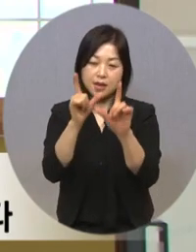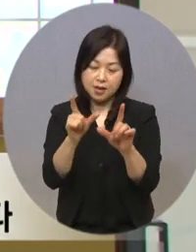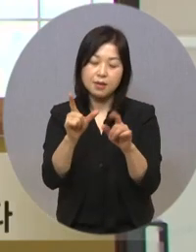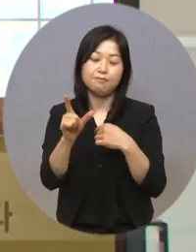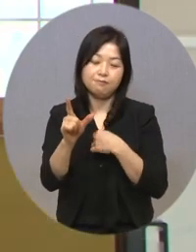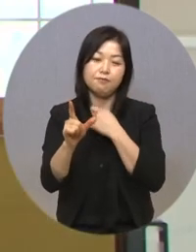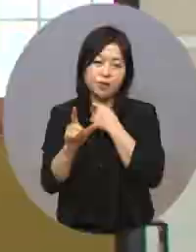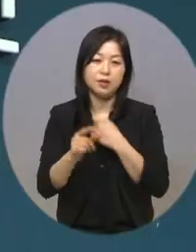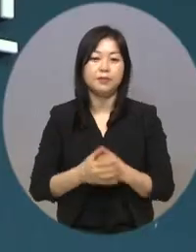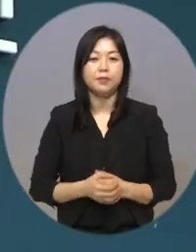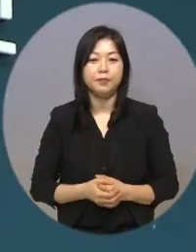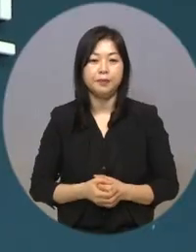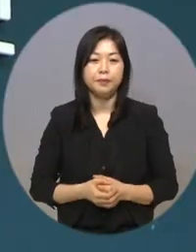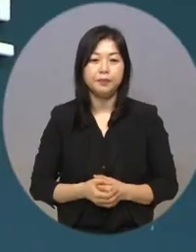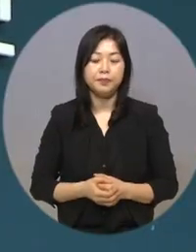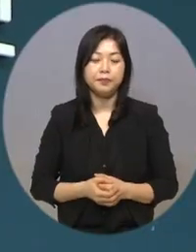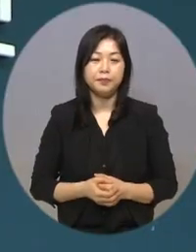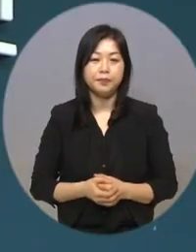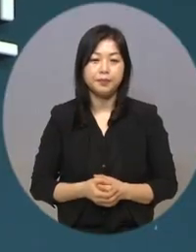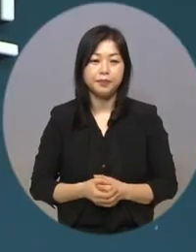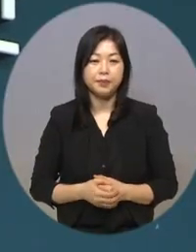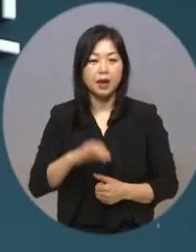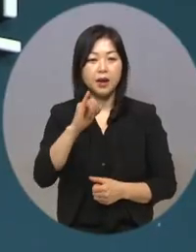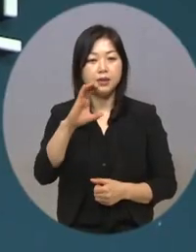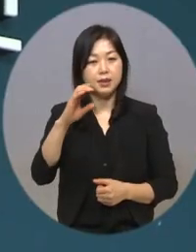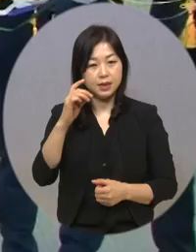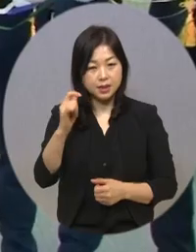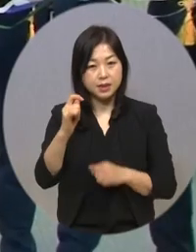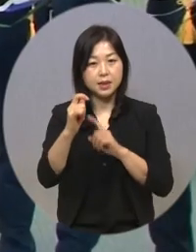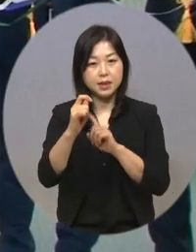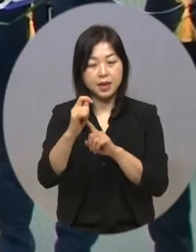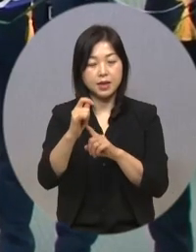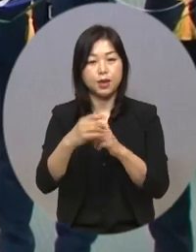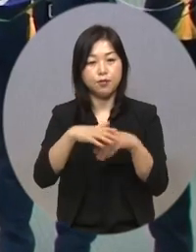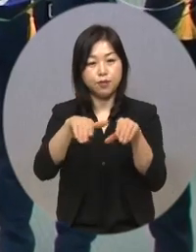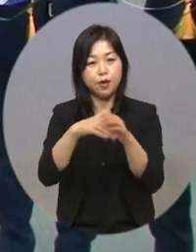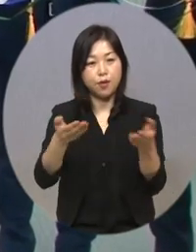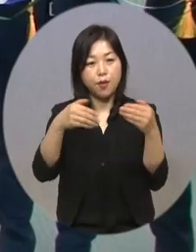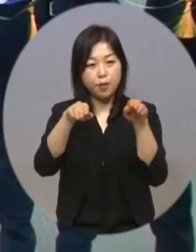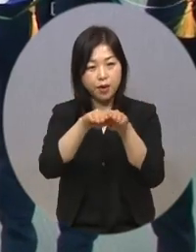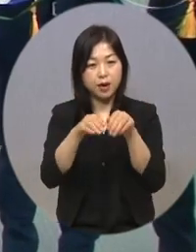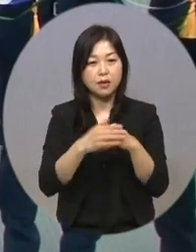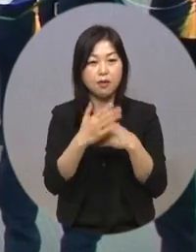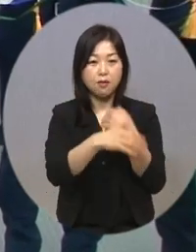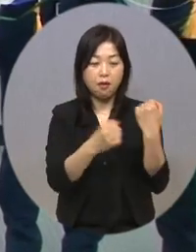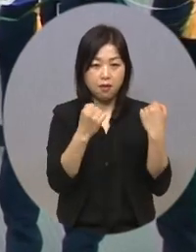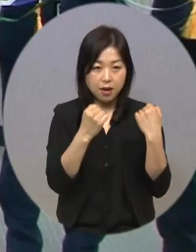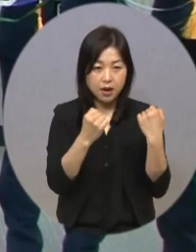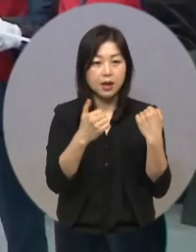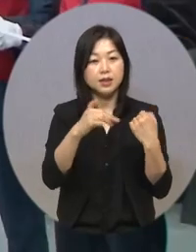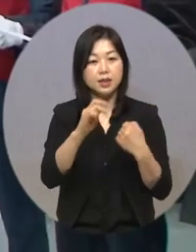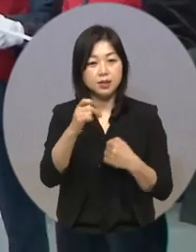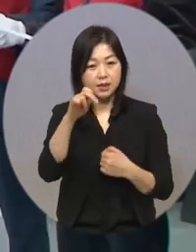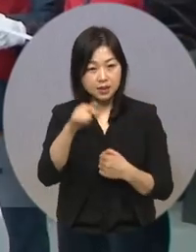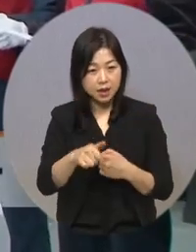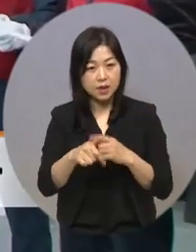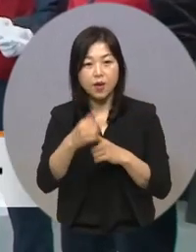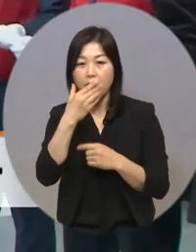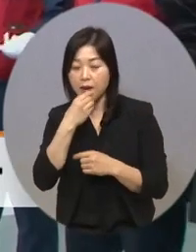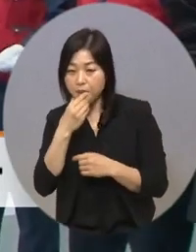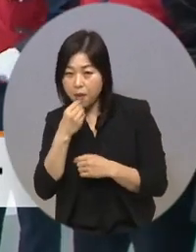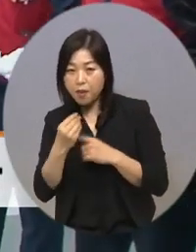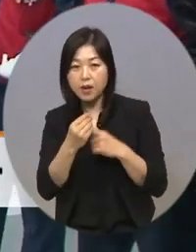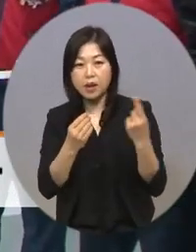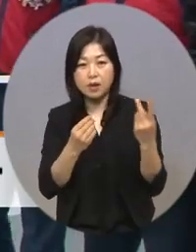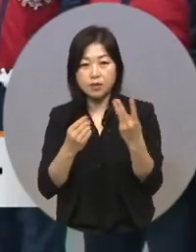살았으면 좋겠습니다. ICT 복합 문화 공간은 건강마루와 창작마루, 행복마루 운영을 통해 전국